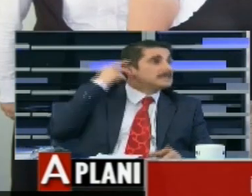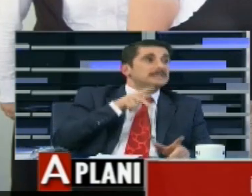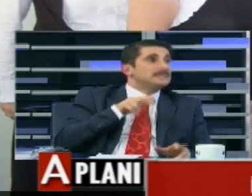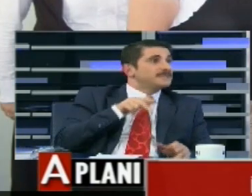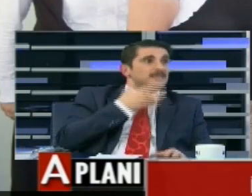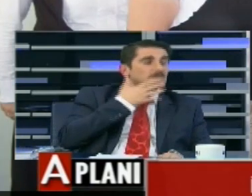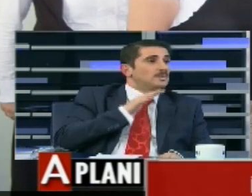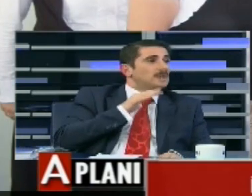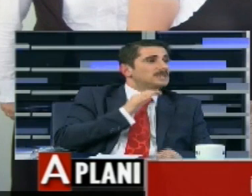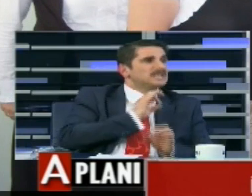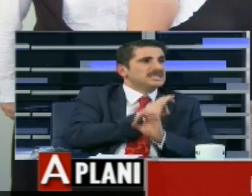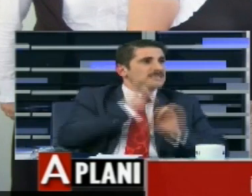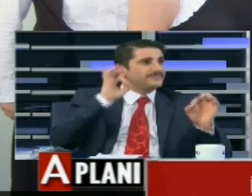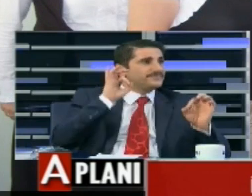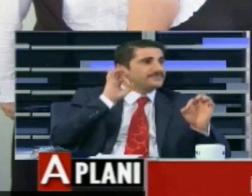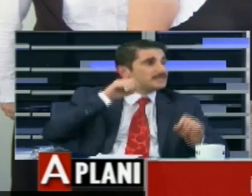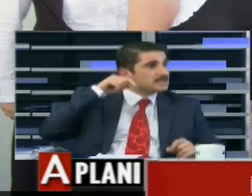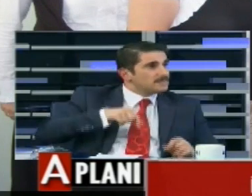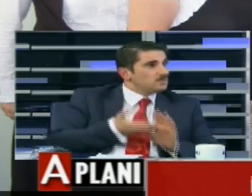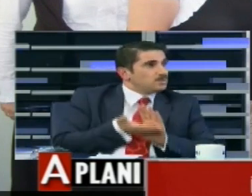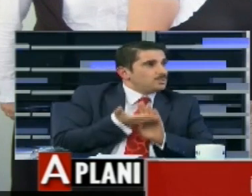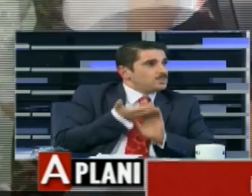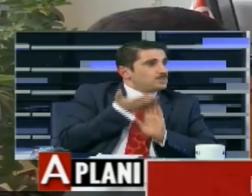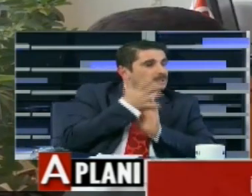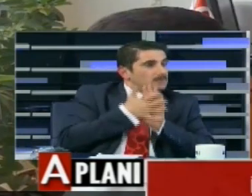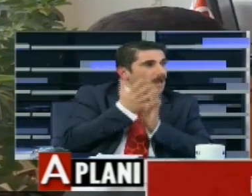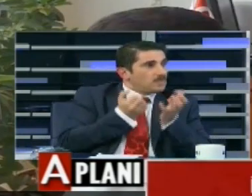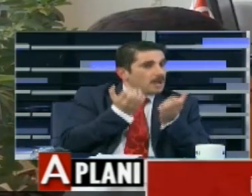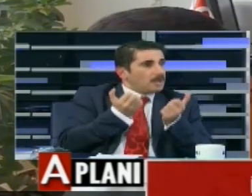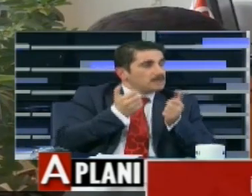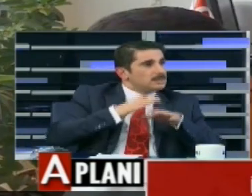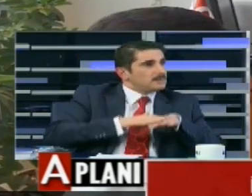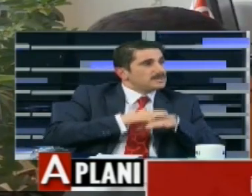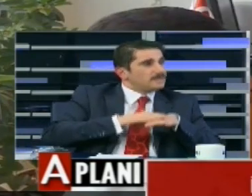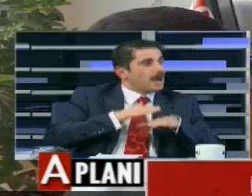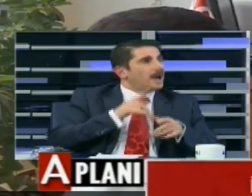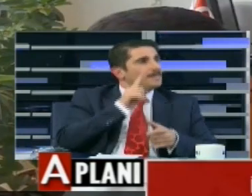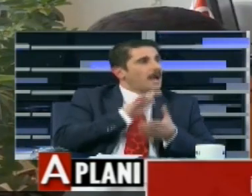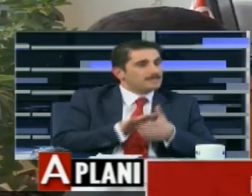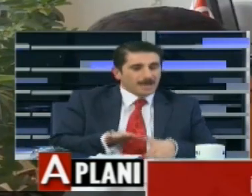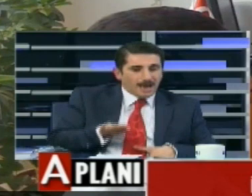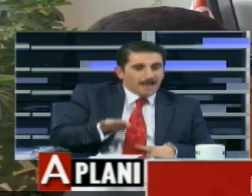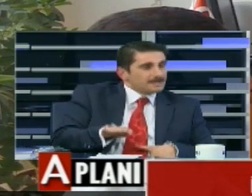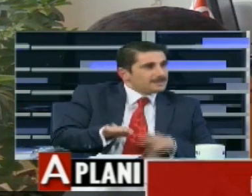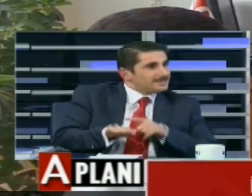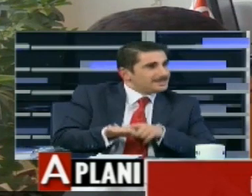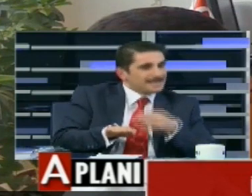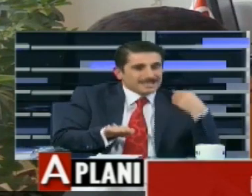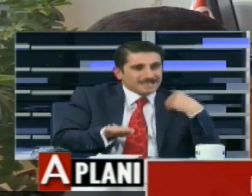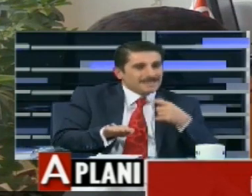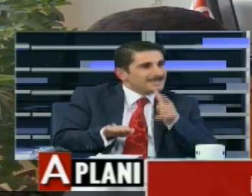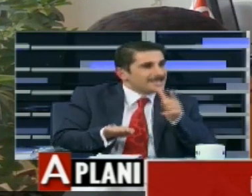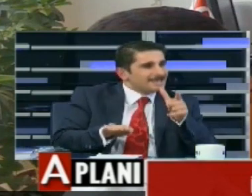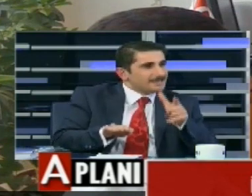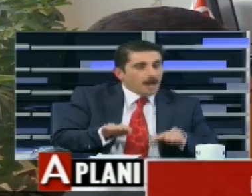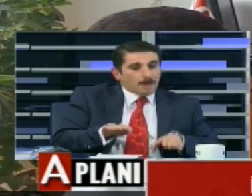Bizlerin yani tabii ki de eski gibi değil. Şimdi çok çok tercüman alımları var. Ama